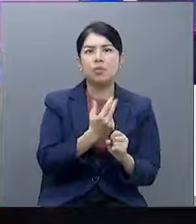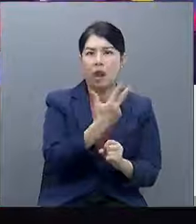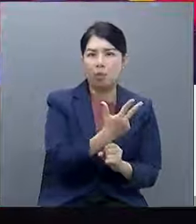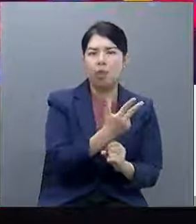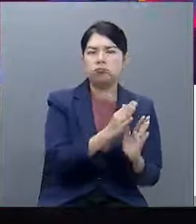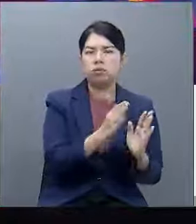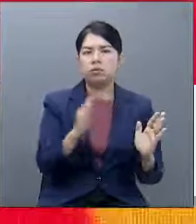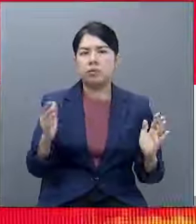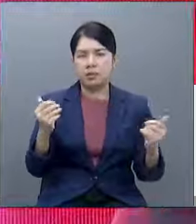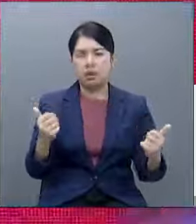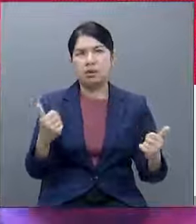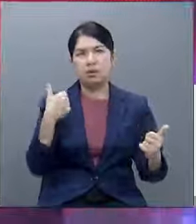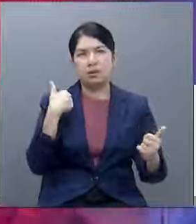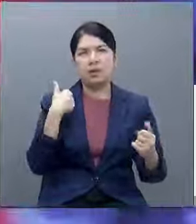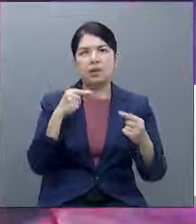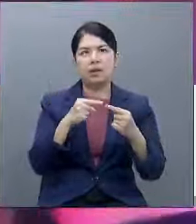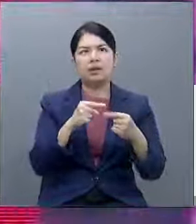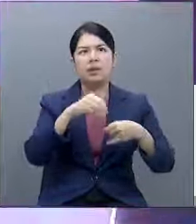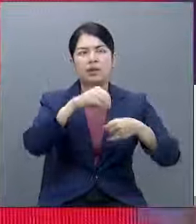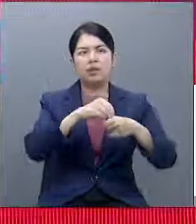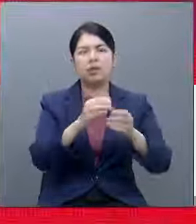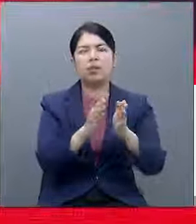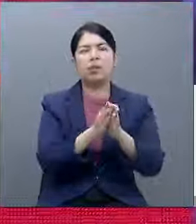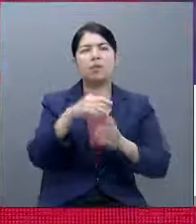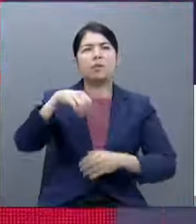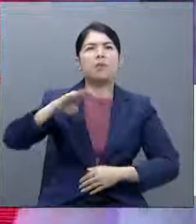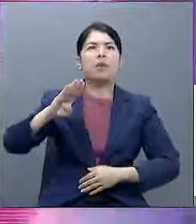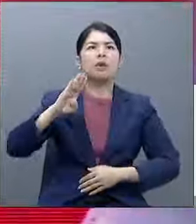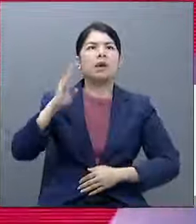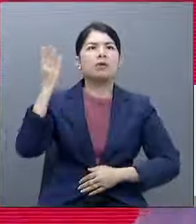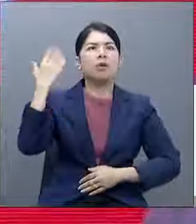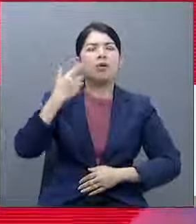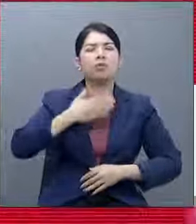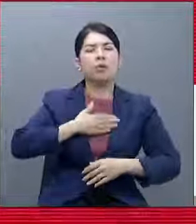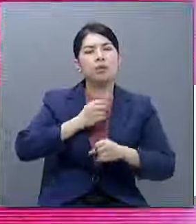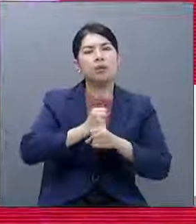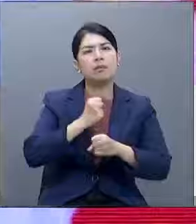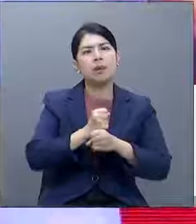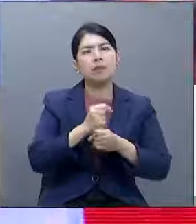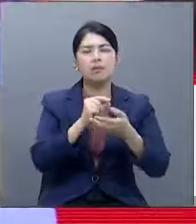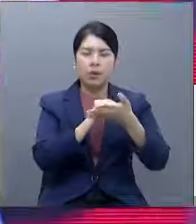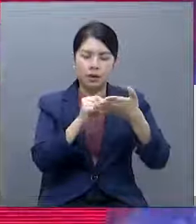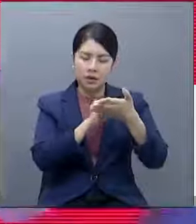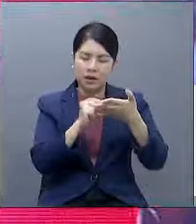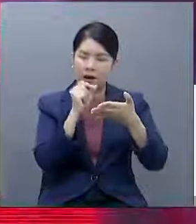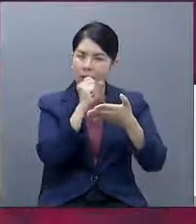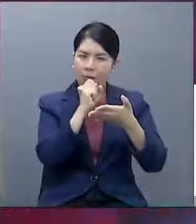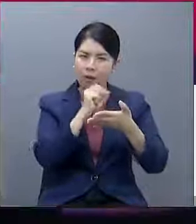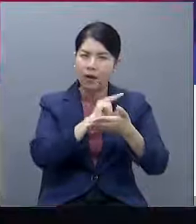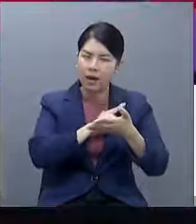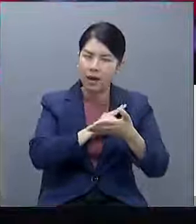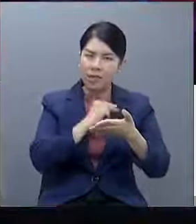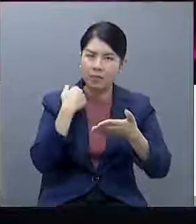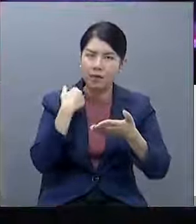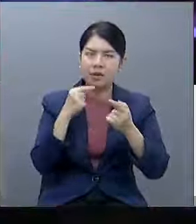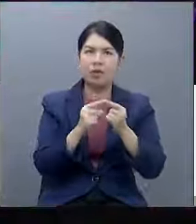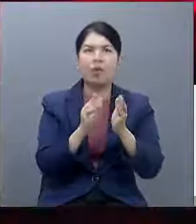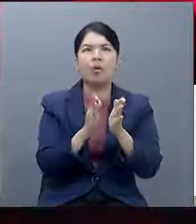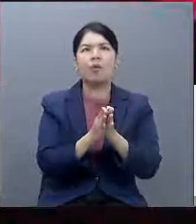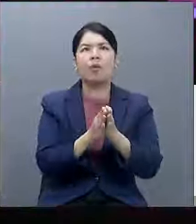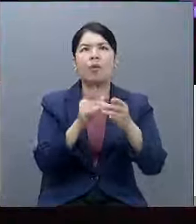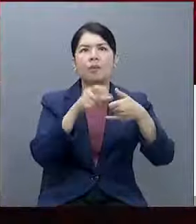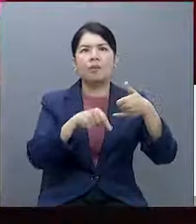าที่จะมาสังกัดค่ายนะคะเคียร่าเธอเคยทำเพลงเองมาบ้างและยังมีการคัฟเวอร์กับนักร้องดังเช่นตู่ภพธร